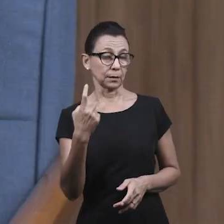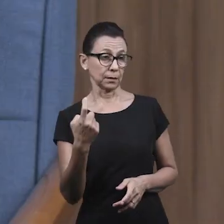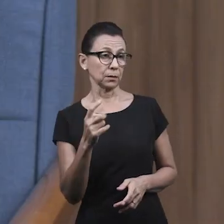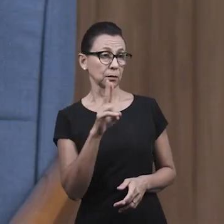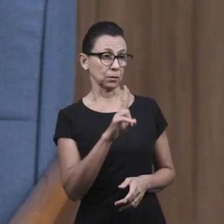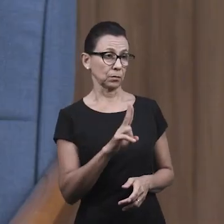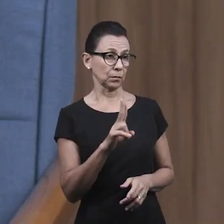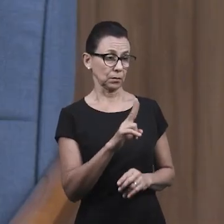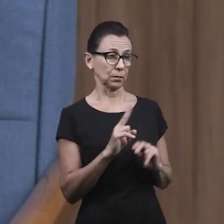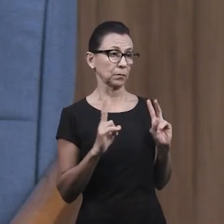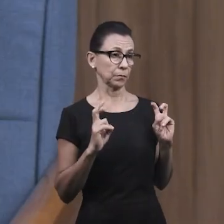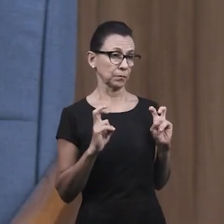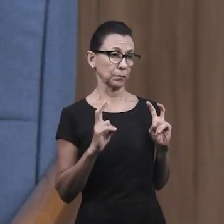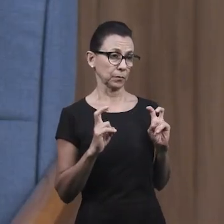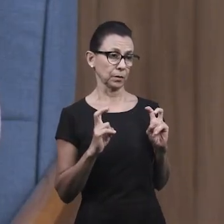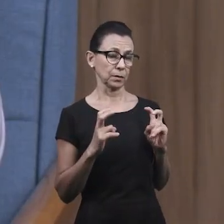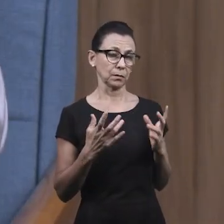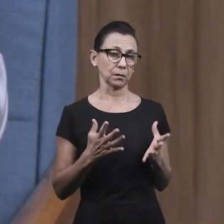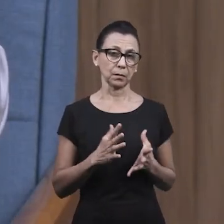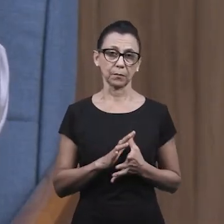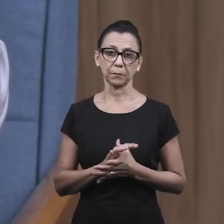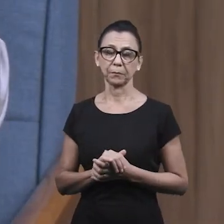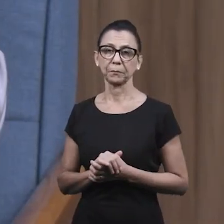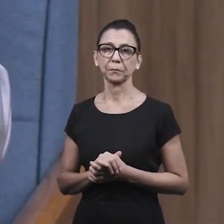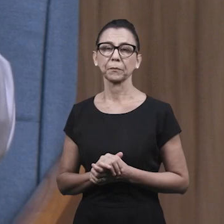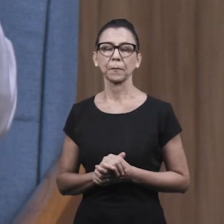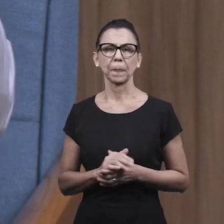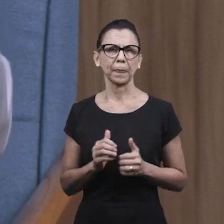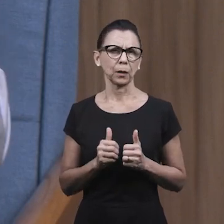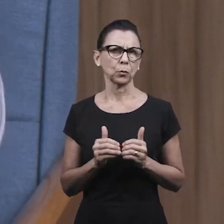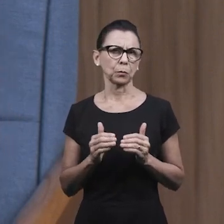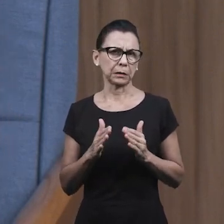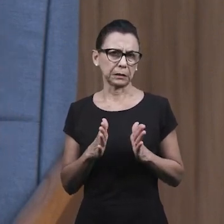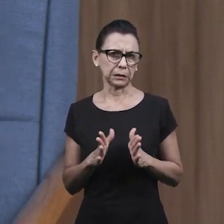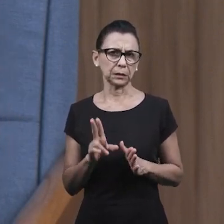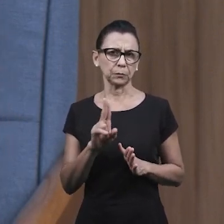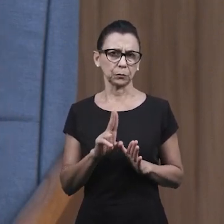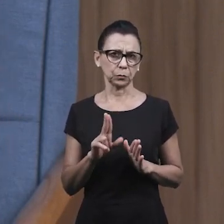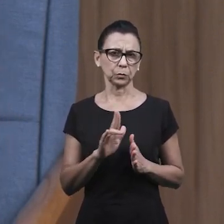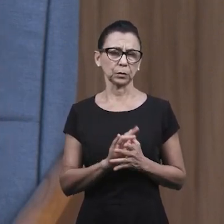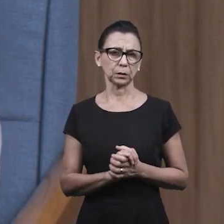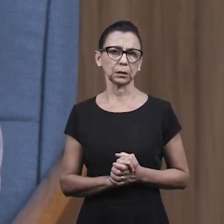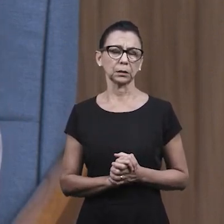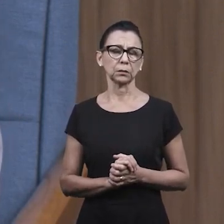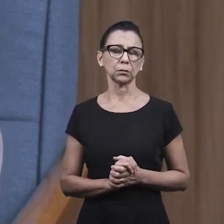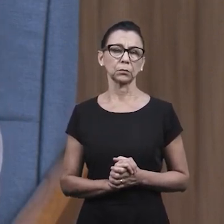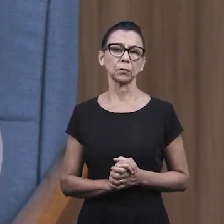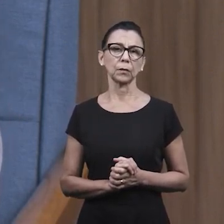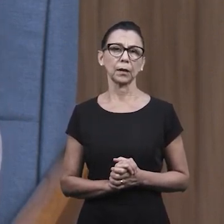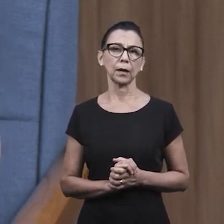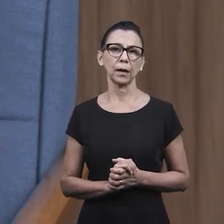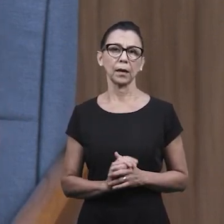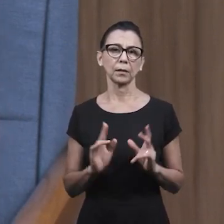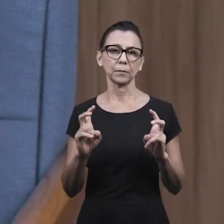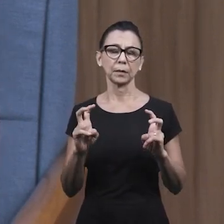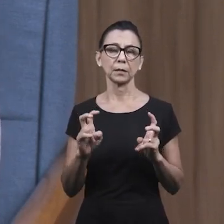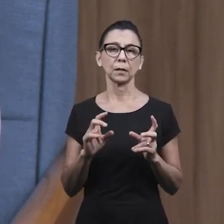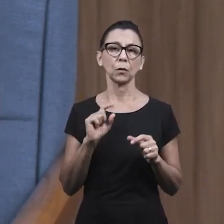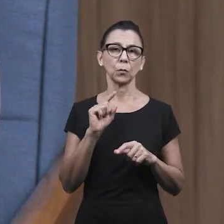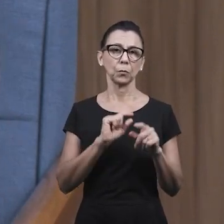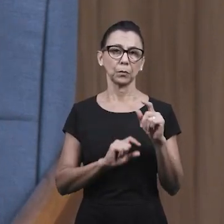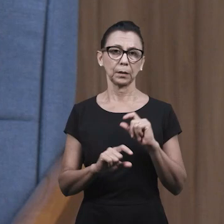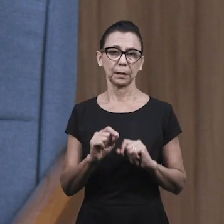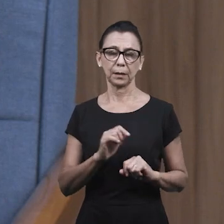que l'expression que nous utilisons, et que nous utilisons d'ailleurs pour être l'expression de ce principe de